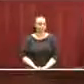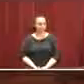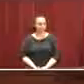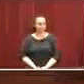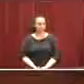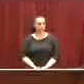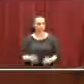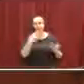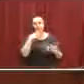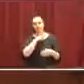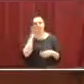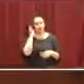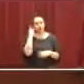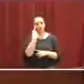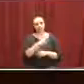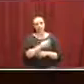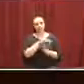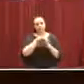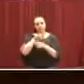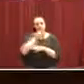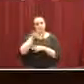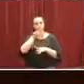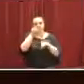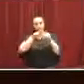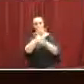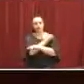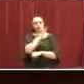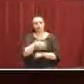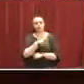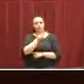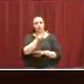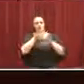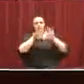Gràcies, senyor president. Doncs passam a la 14a pregunta, la registro número 5248/18.